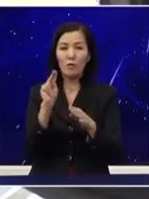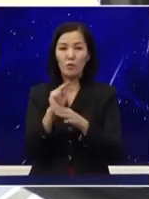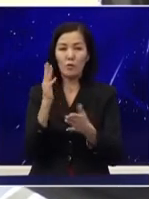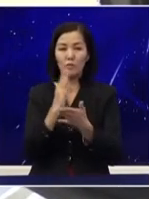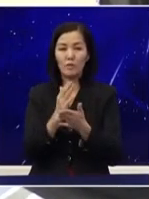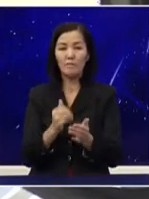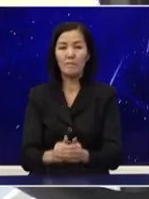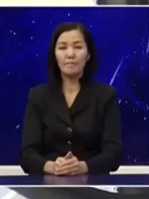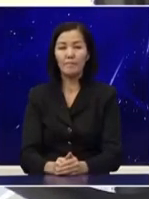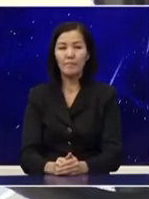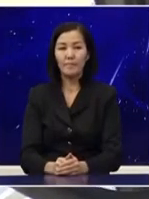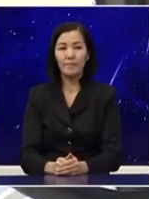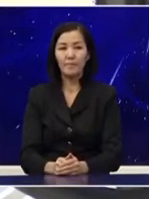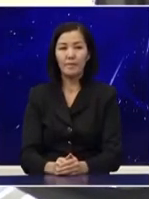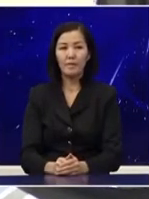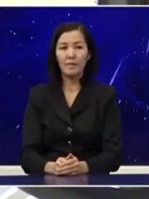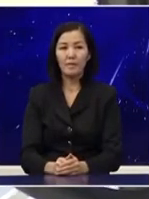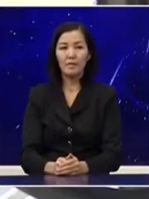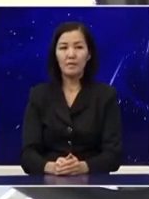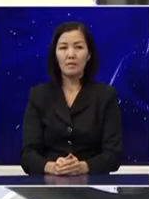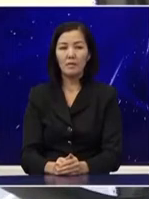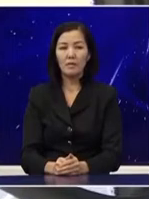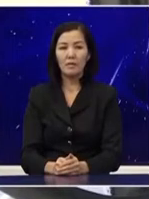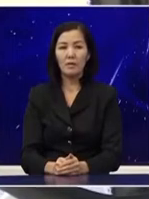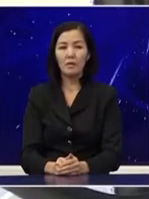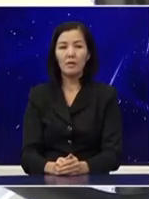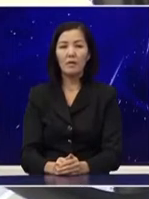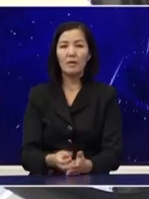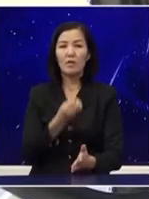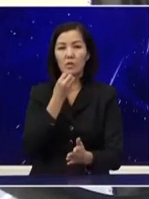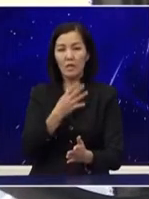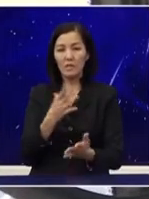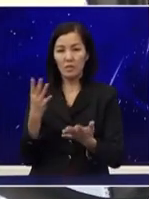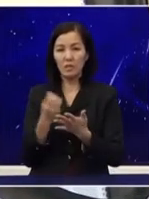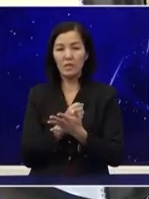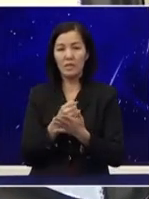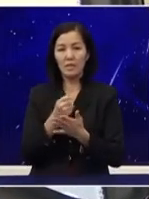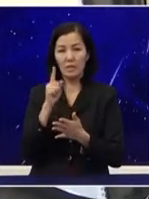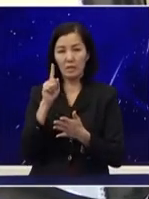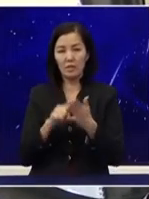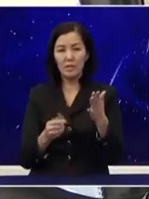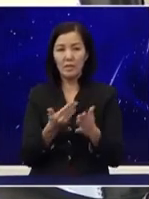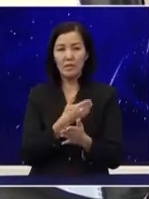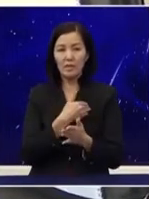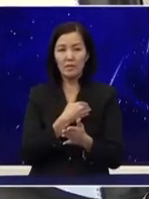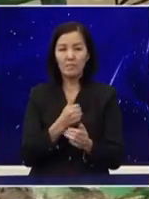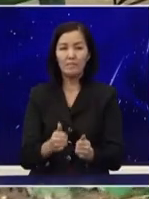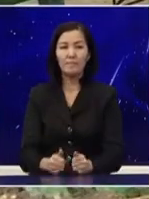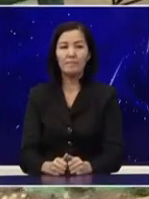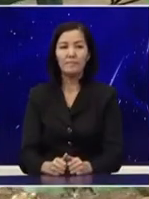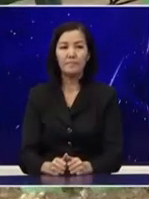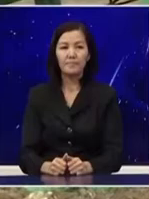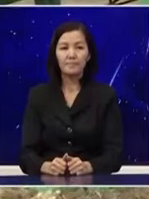шәкірттеріме үйретіп, осылар бір үлкен бір жетістіктерге жетсін деп ойлаймыз қазір.